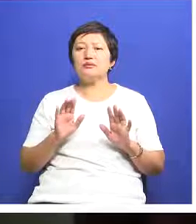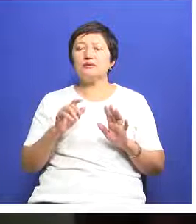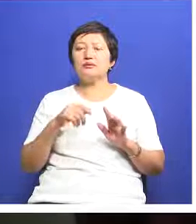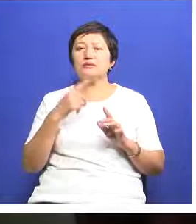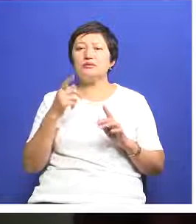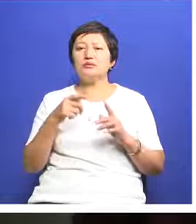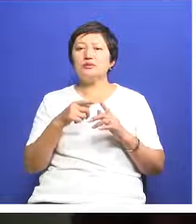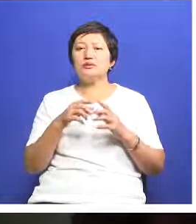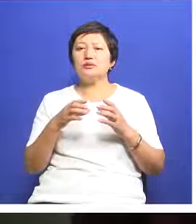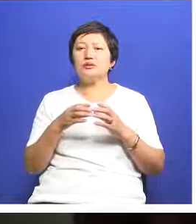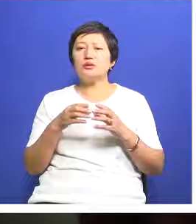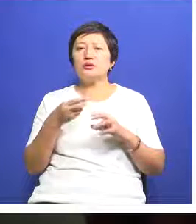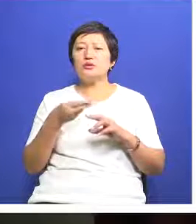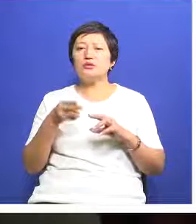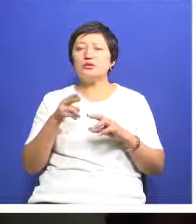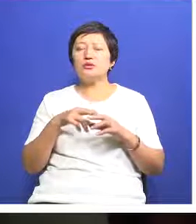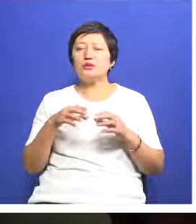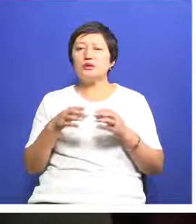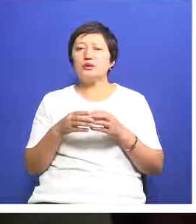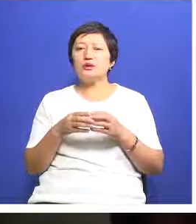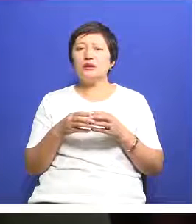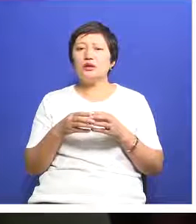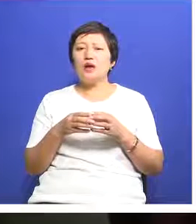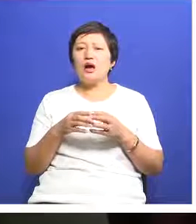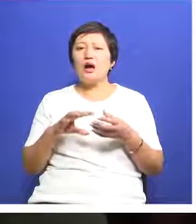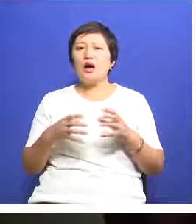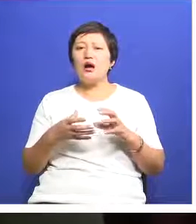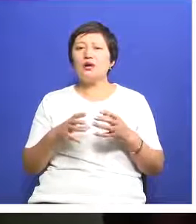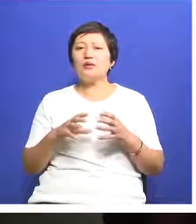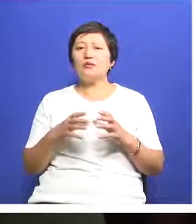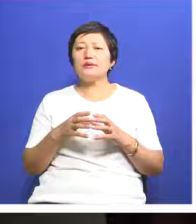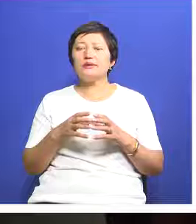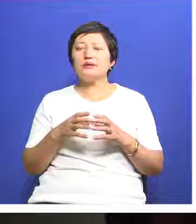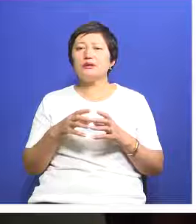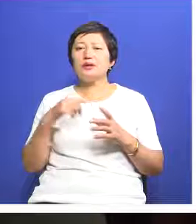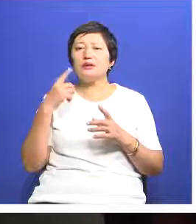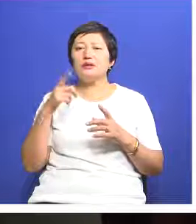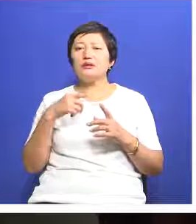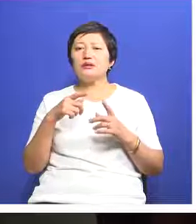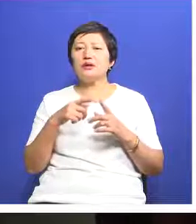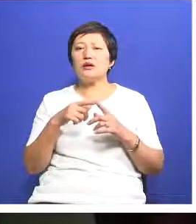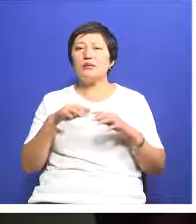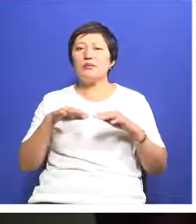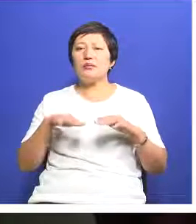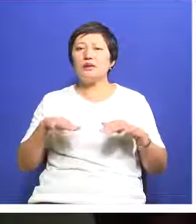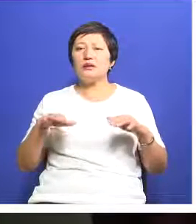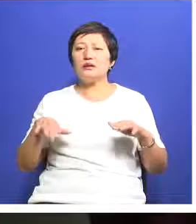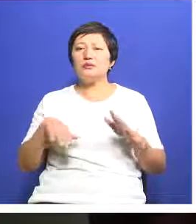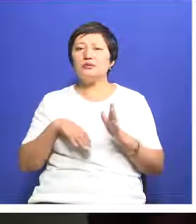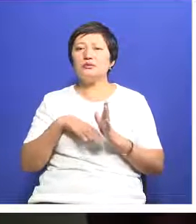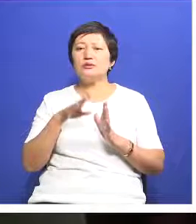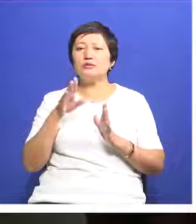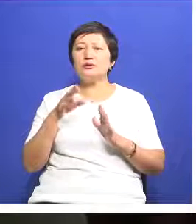tur. Sonduktan. Buna oğulumuzda aynalayın şirağım. Ballarımız ösüp